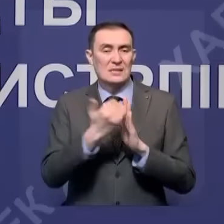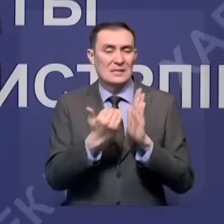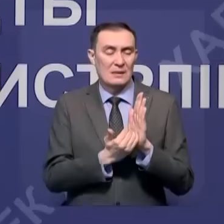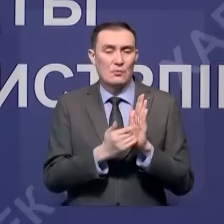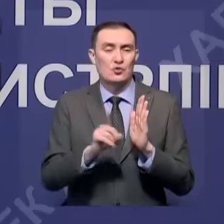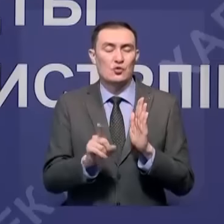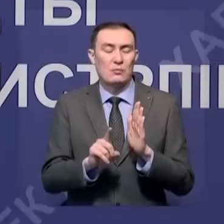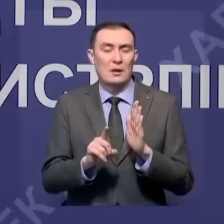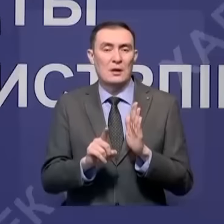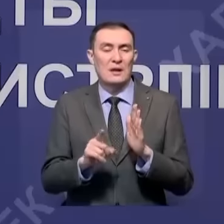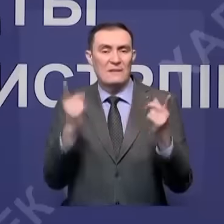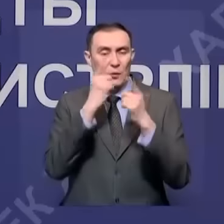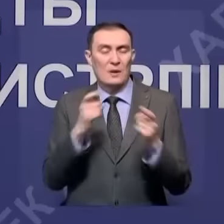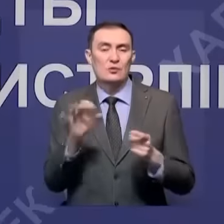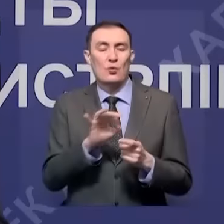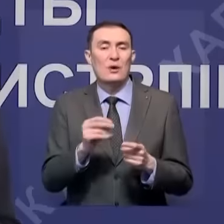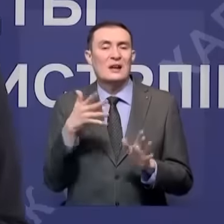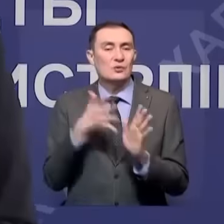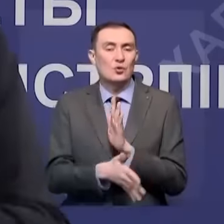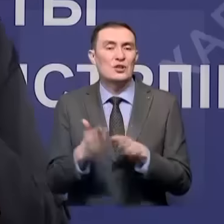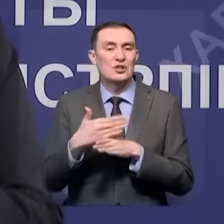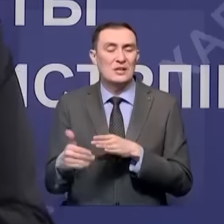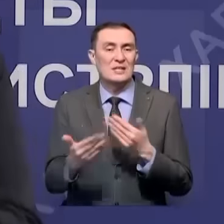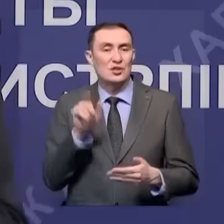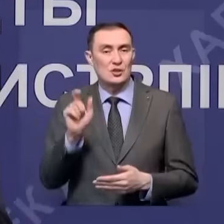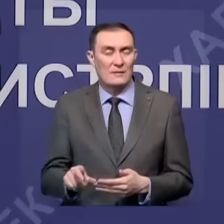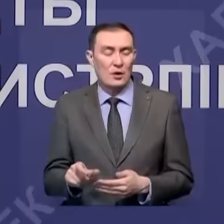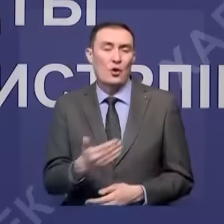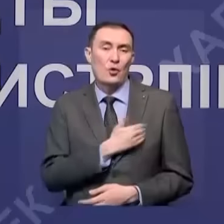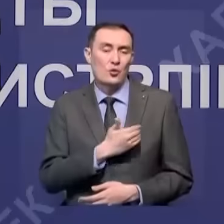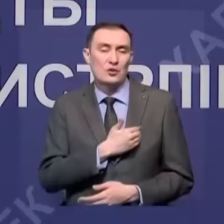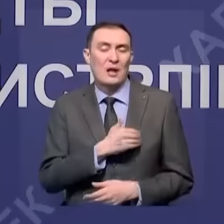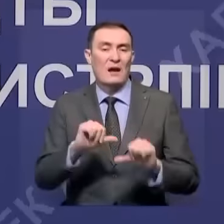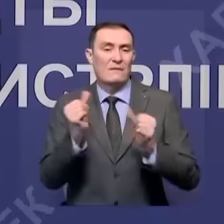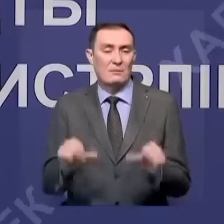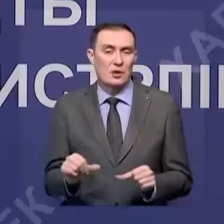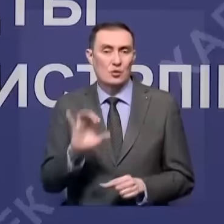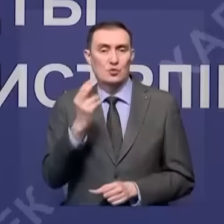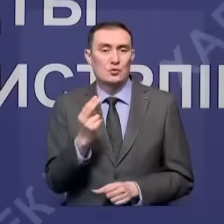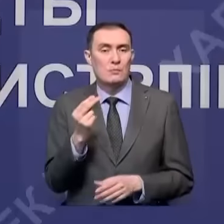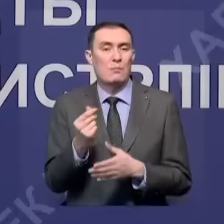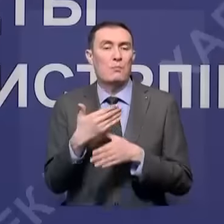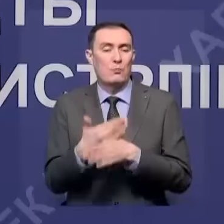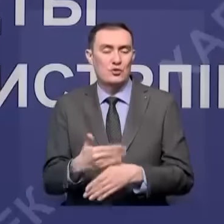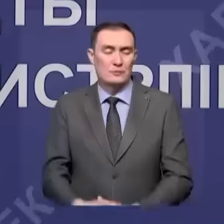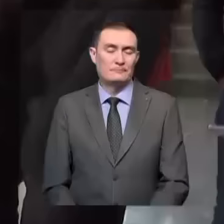для получения данных именно расходной части, если человек претендует на адресную социальную помощь.